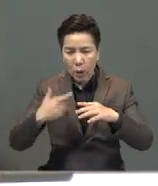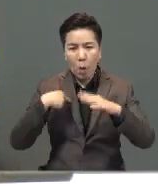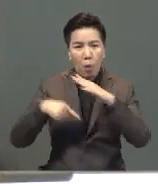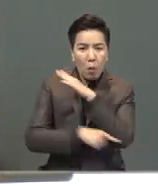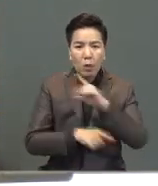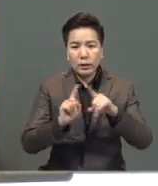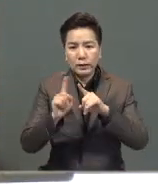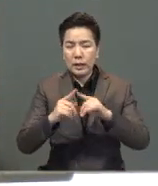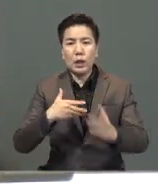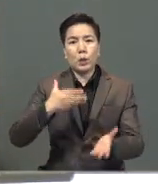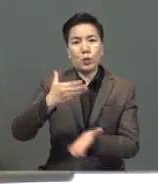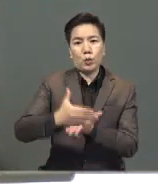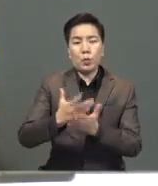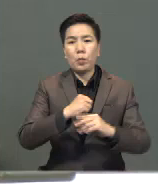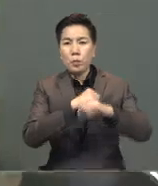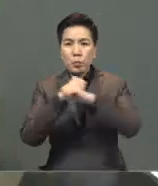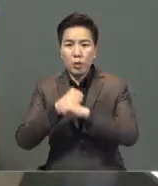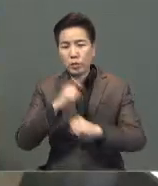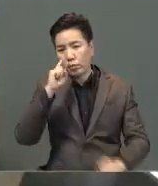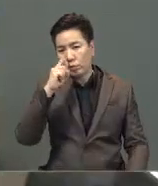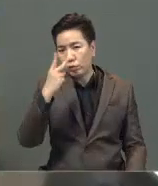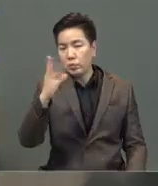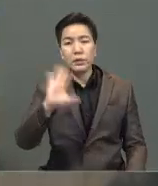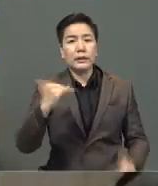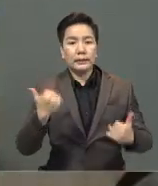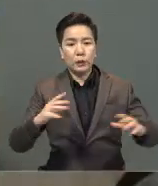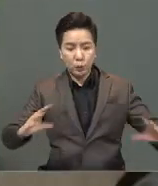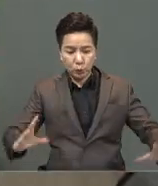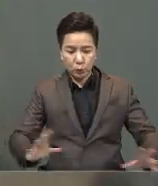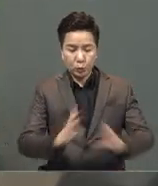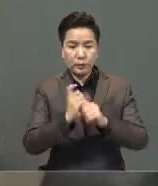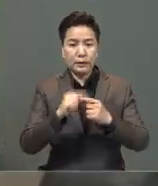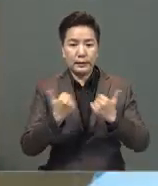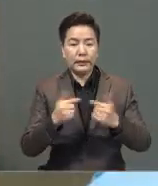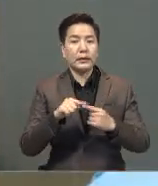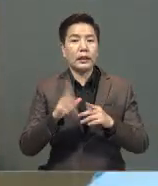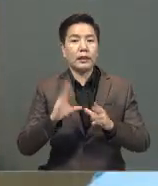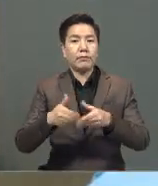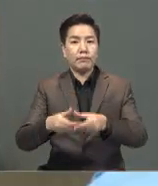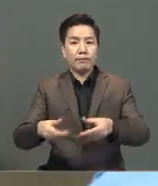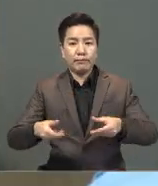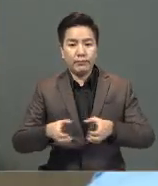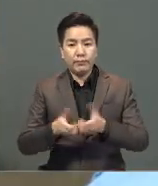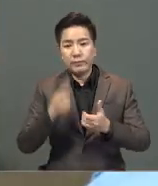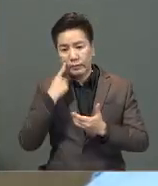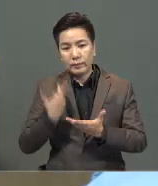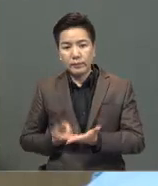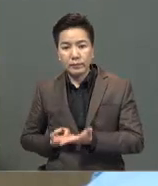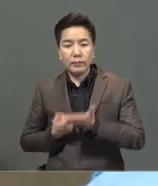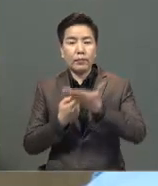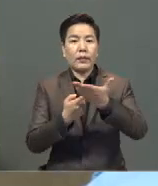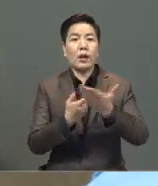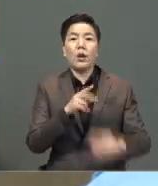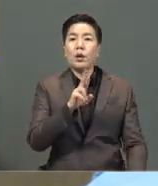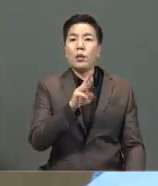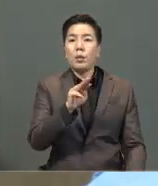ทุจริตที่เป็นรูปประธรรมเพื่อเป็นการป้องกันให้เกิดขึ้นนะครับโดยข้อสรุปที่ได้นั้นสำนักงานราชบัณฑิตยสภาครับจะเสนอให้กับ